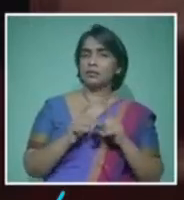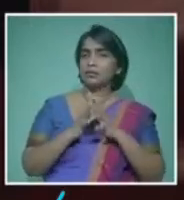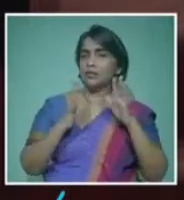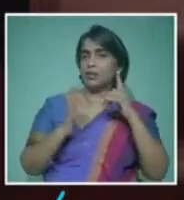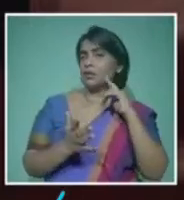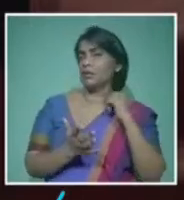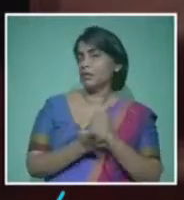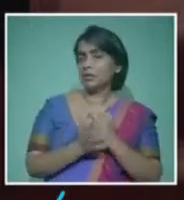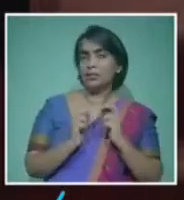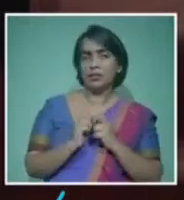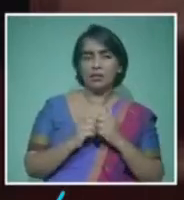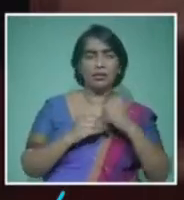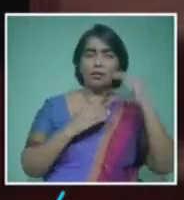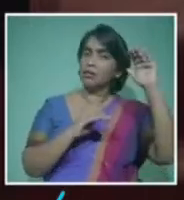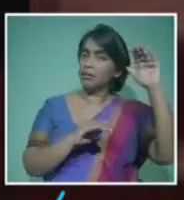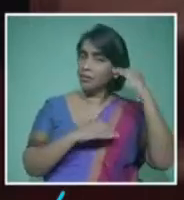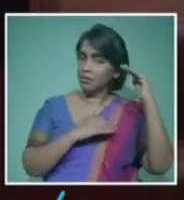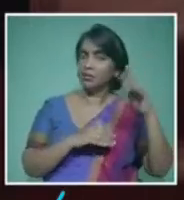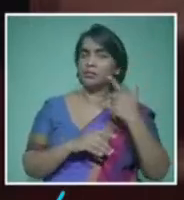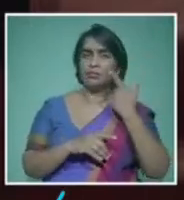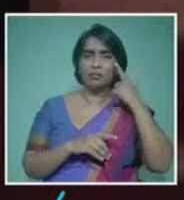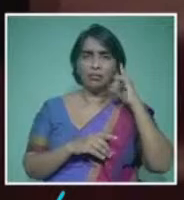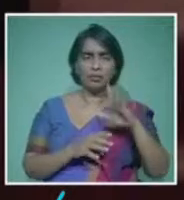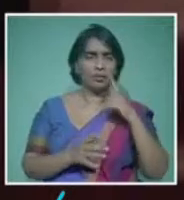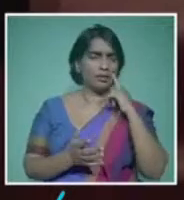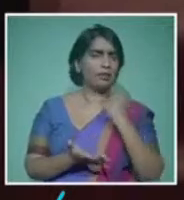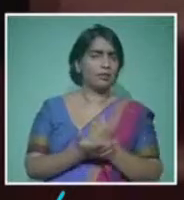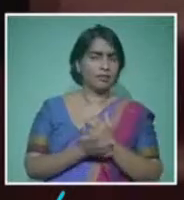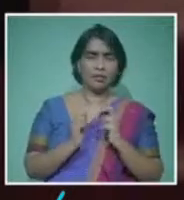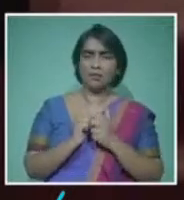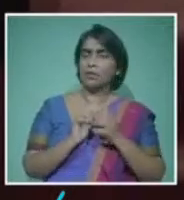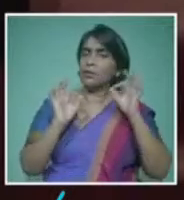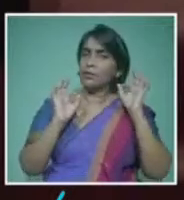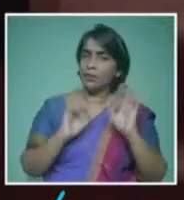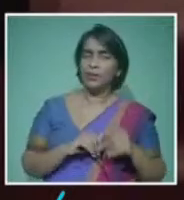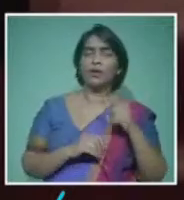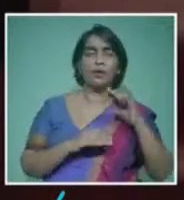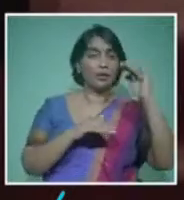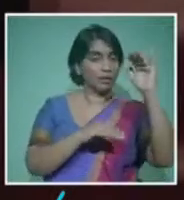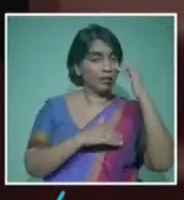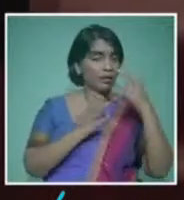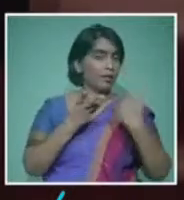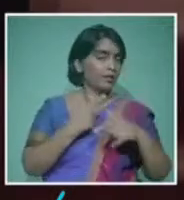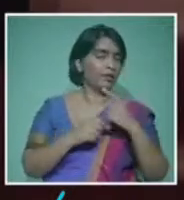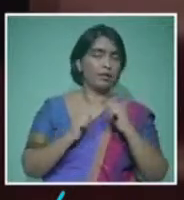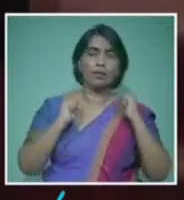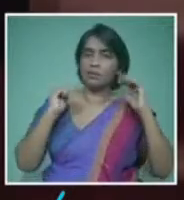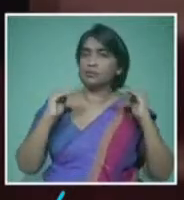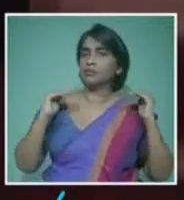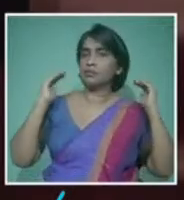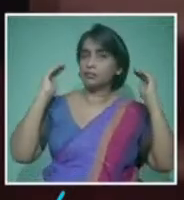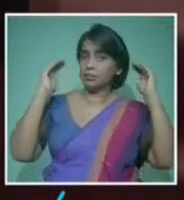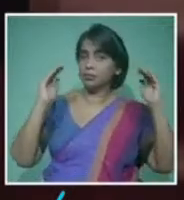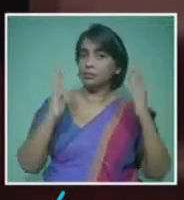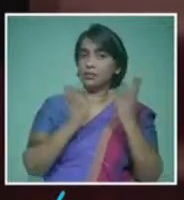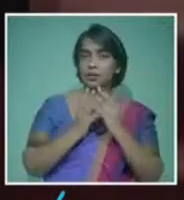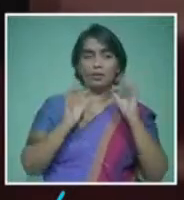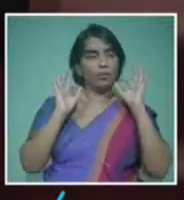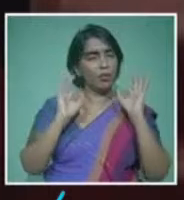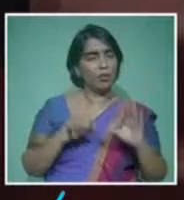අපහසු අවස්ථාවක ආනයන කරුවන්ද අනවශ්‍ය අපහසුතාවයකට ලක් නොකරමින් ආනයනික ද්‍රව්‍යවල ගුණාත්මකභාවය විනාශ නොවන